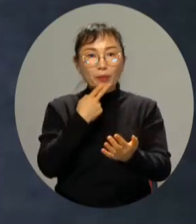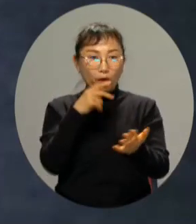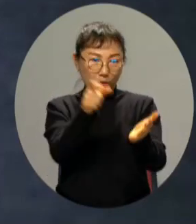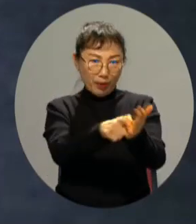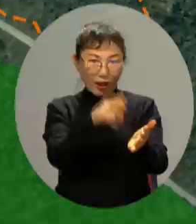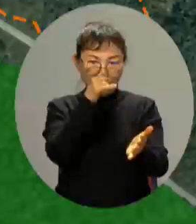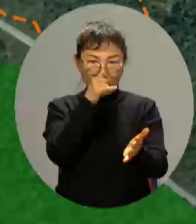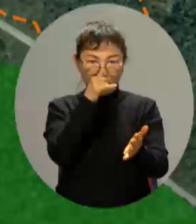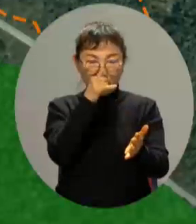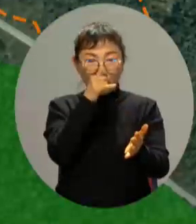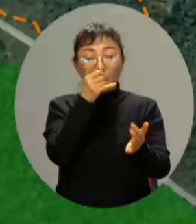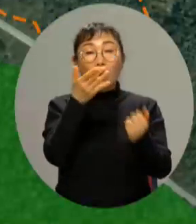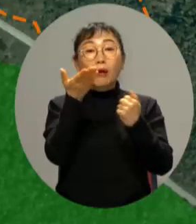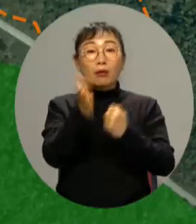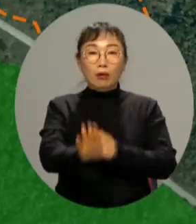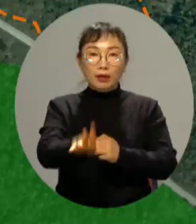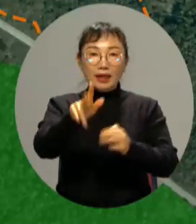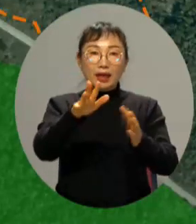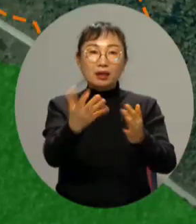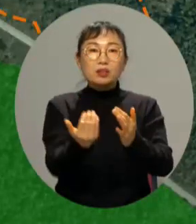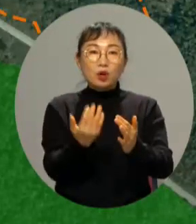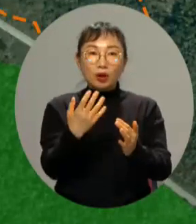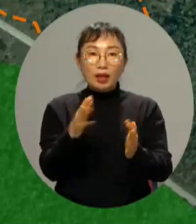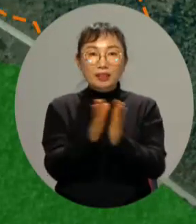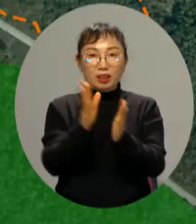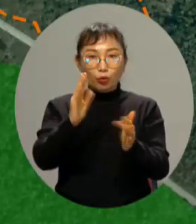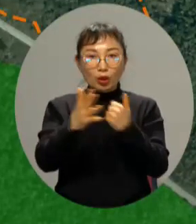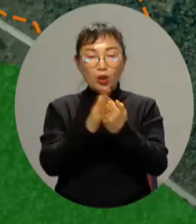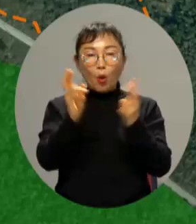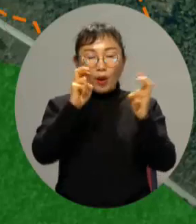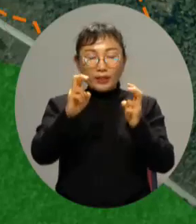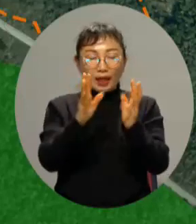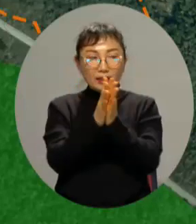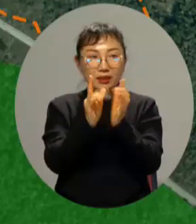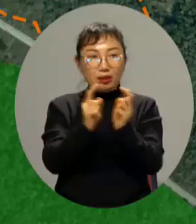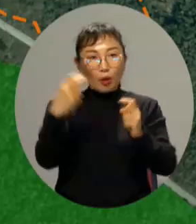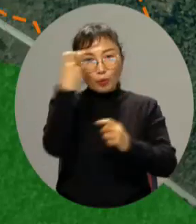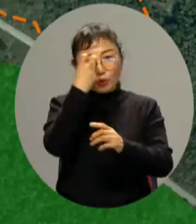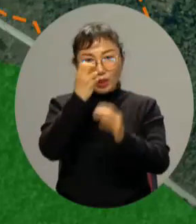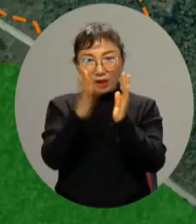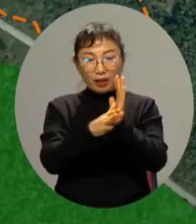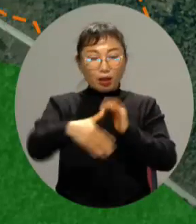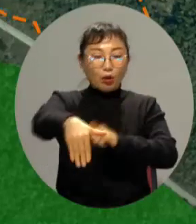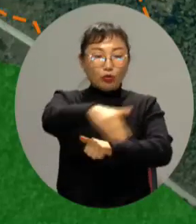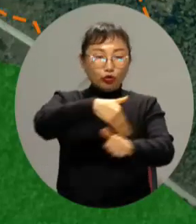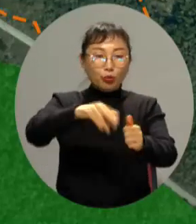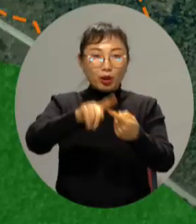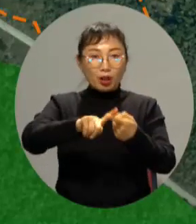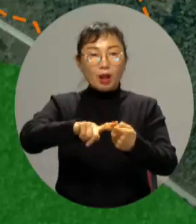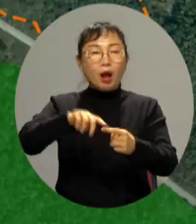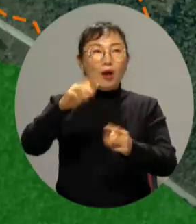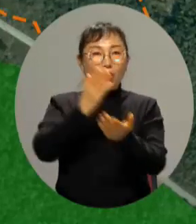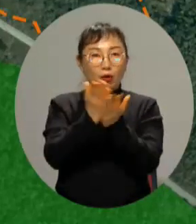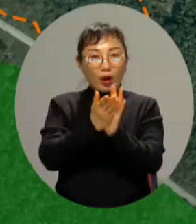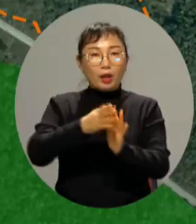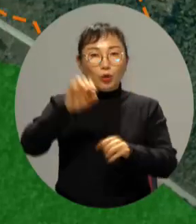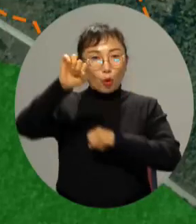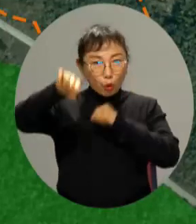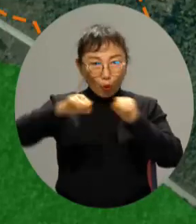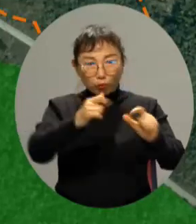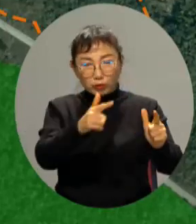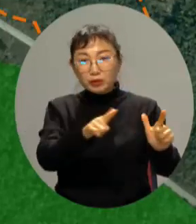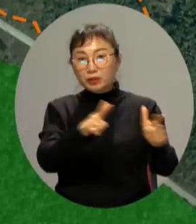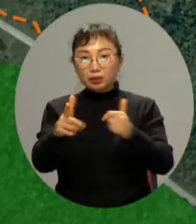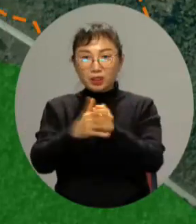있습니다. 하지만 직전에 시작된 업체 자체 조사에서는 부지 인근에서 하늘다람쥐와 삭 등 멸종위기